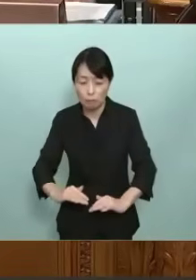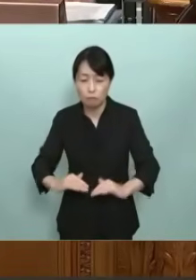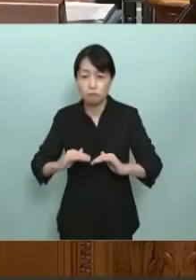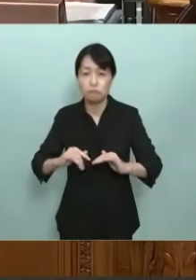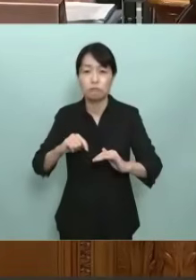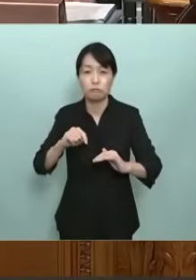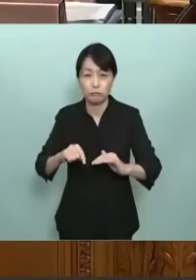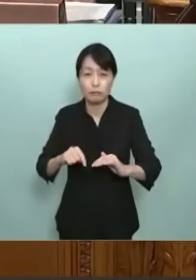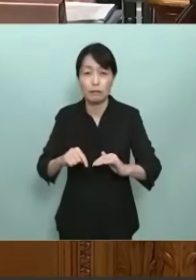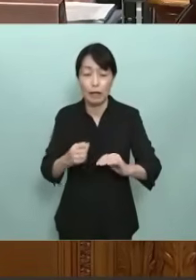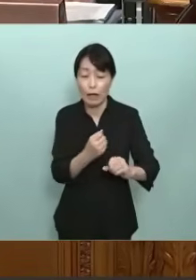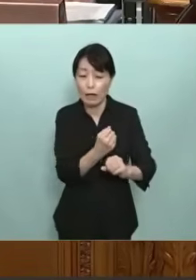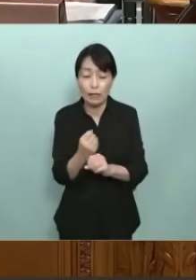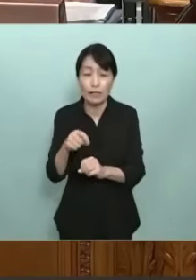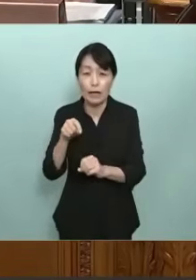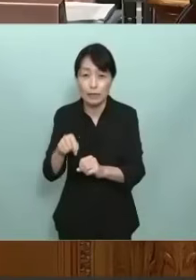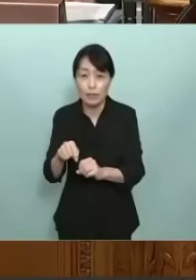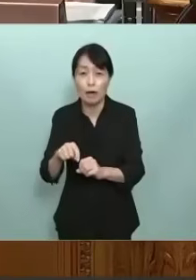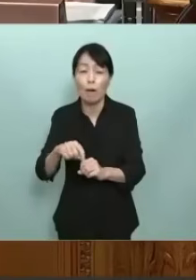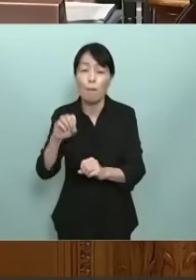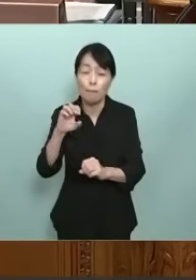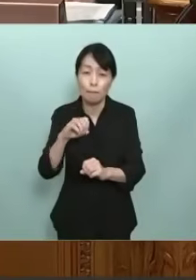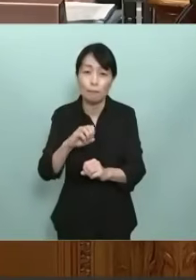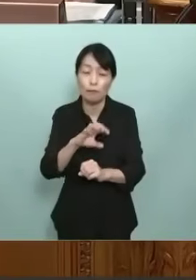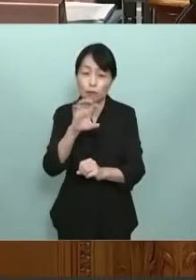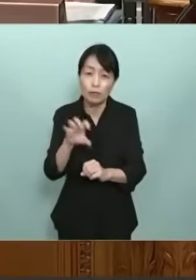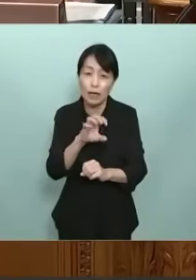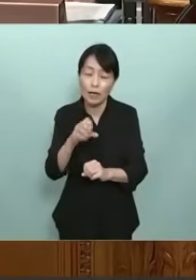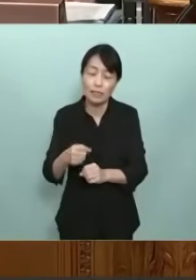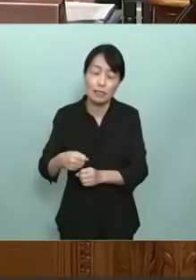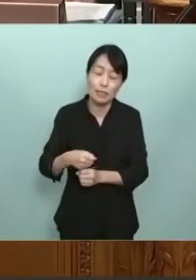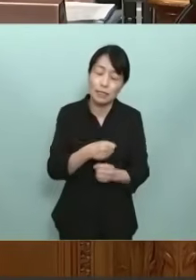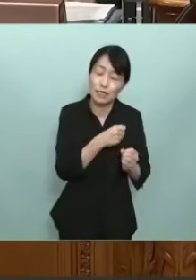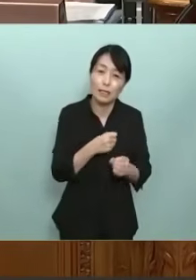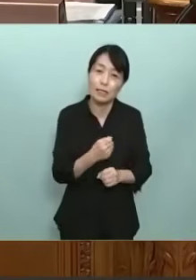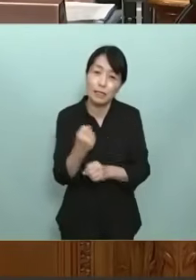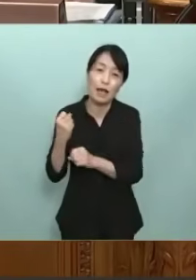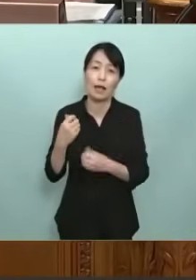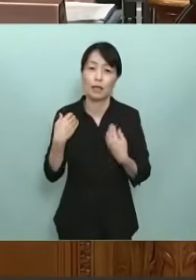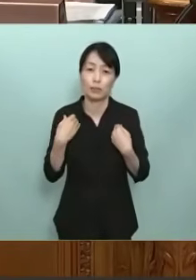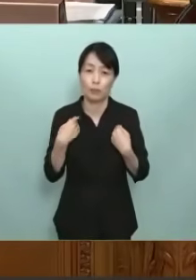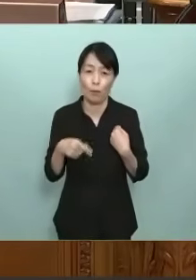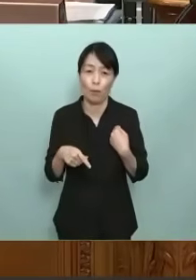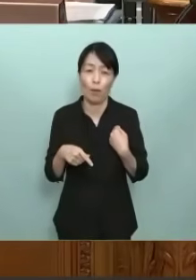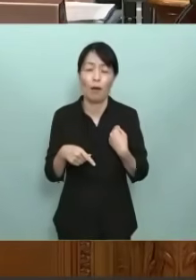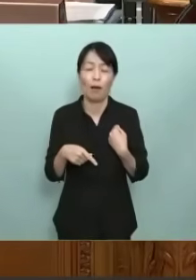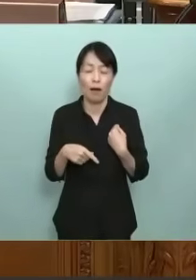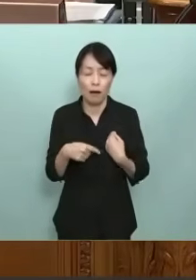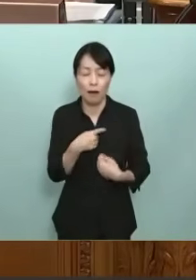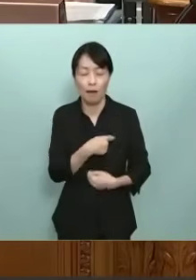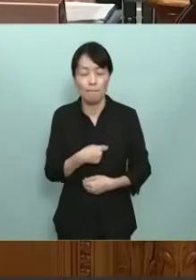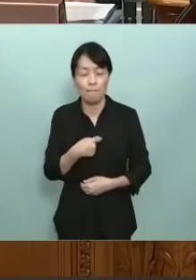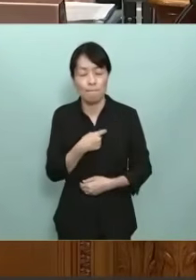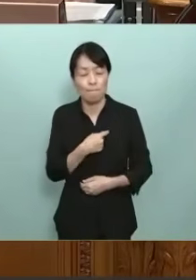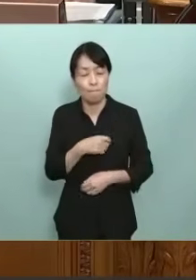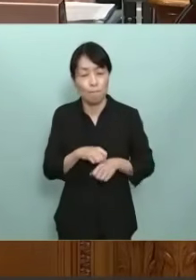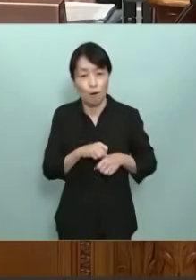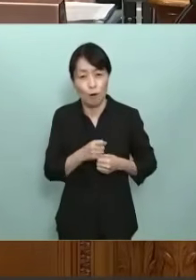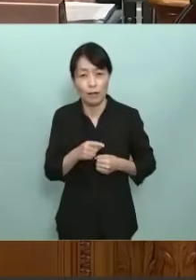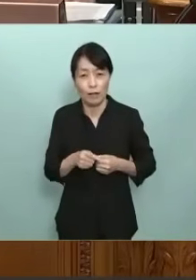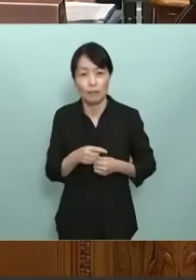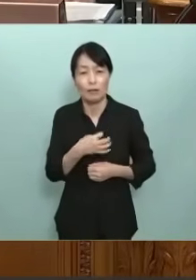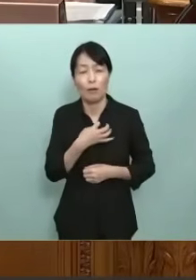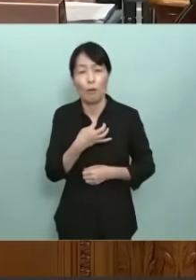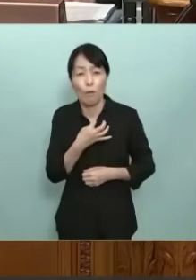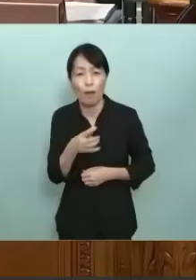など過酷な状況化にあります心が折れたという悲痛な声に政治が真剣に向け